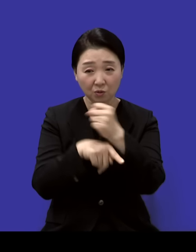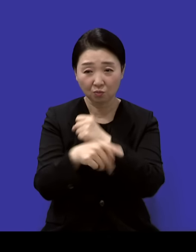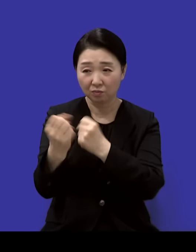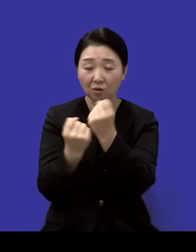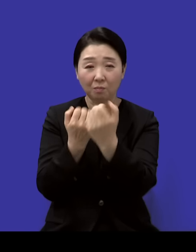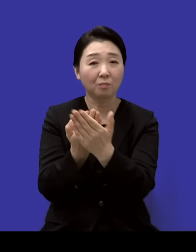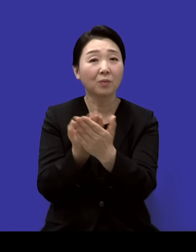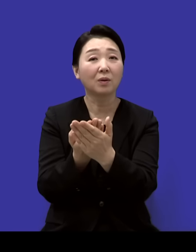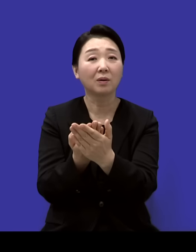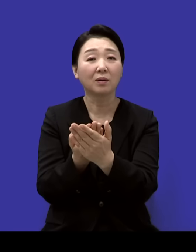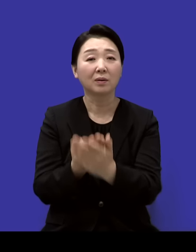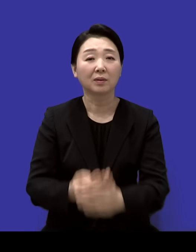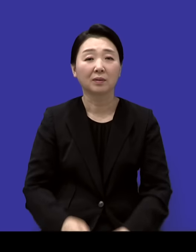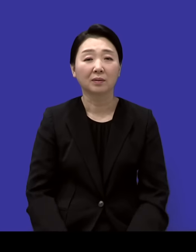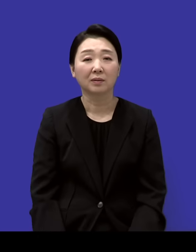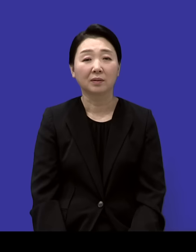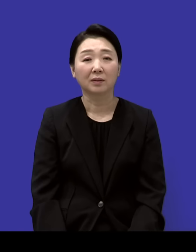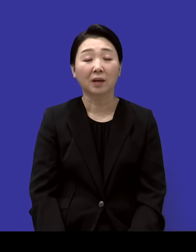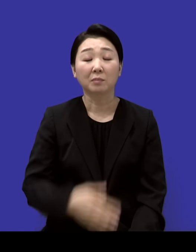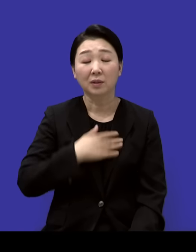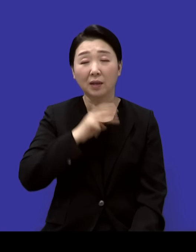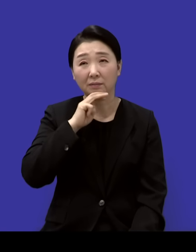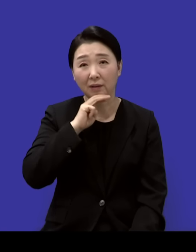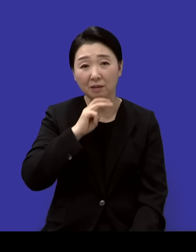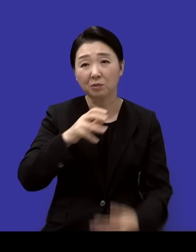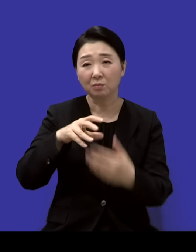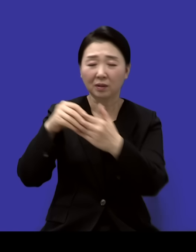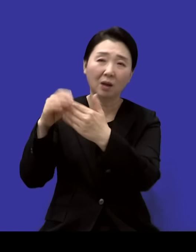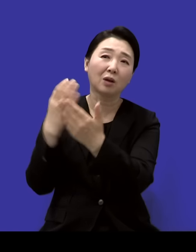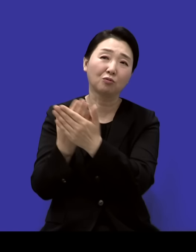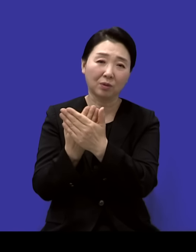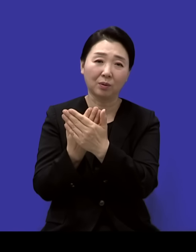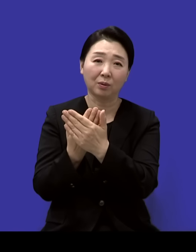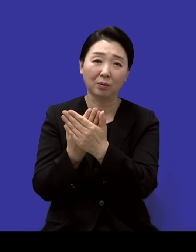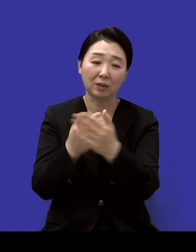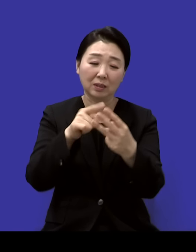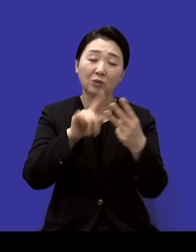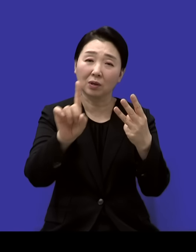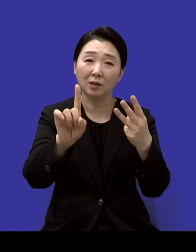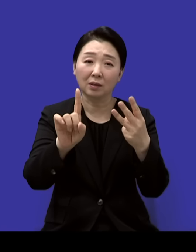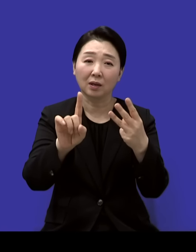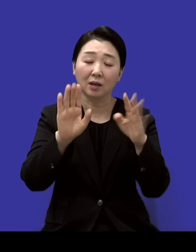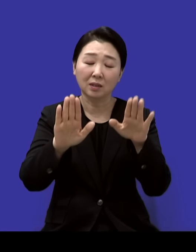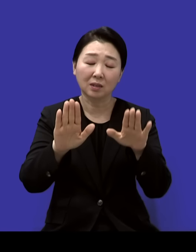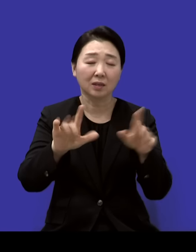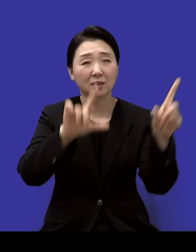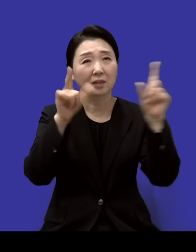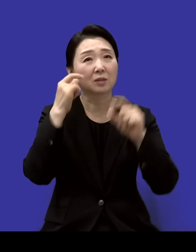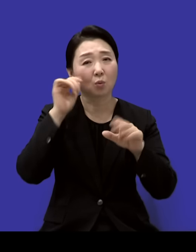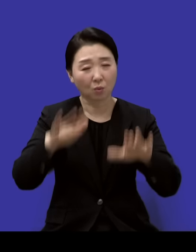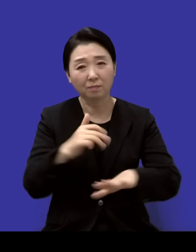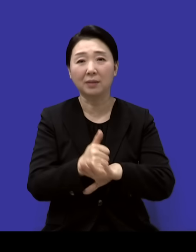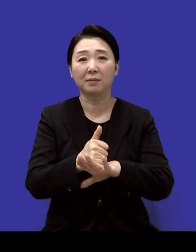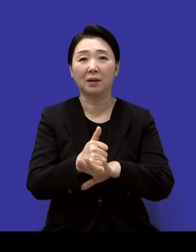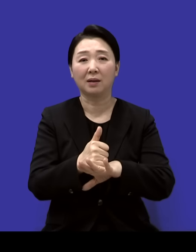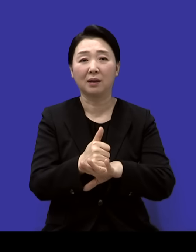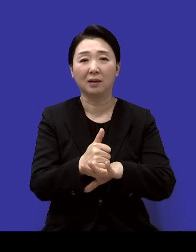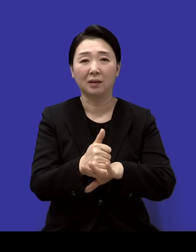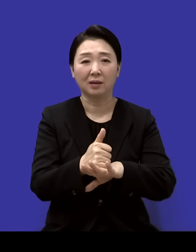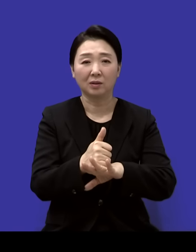말해주던가 아니면 나를 30에 데려가던가 셋 중 하나입니다. 아니면 나 더 이상 못 살아. 오늘이 마지막이에요.